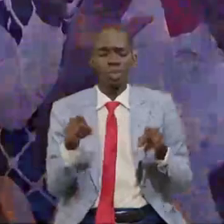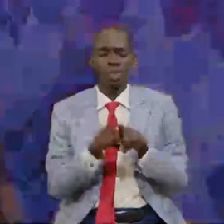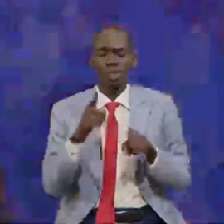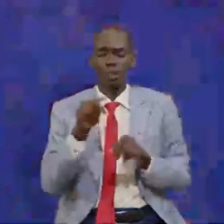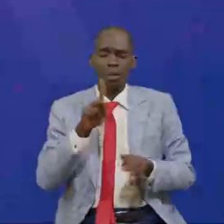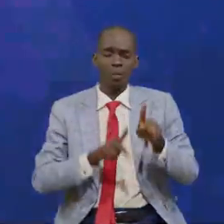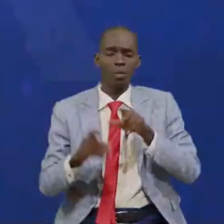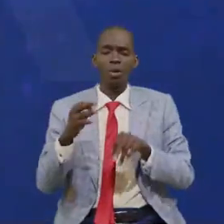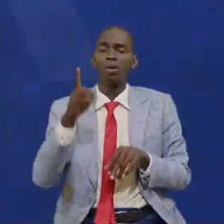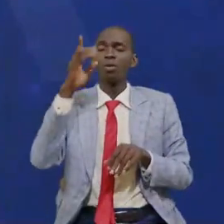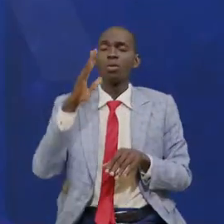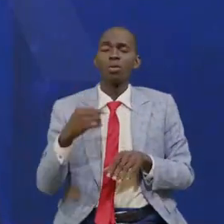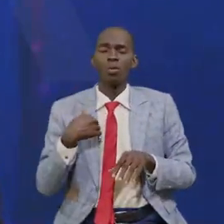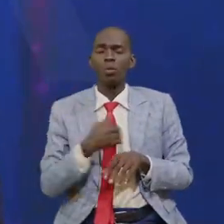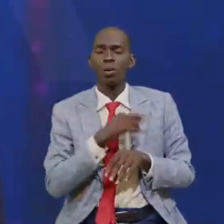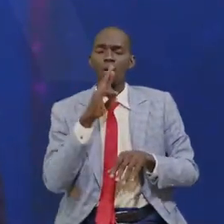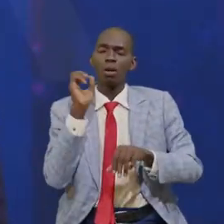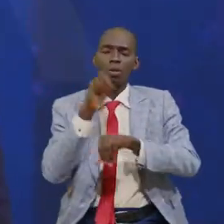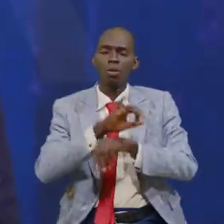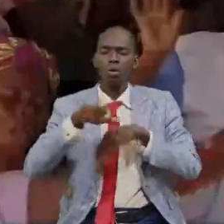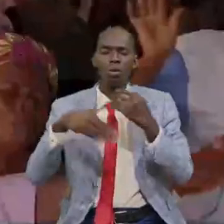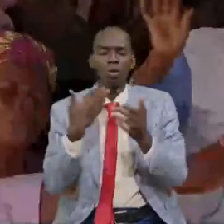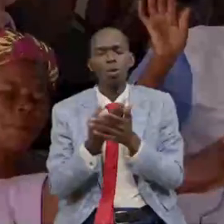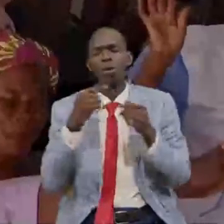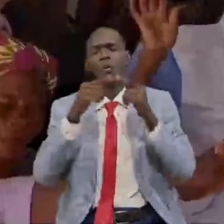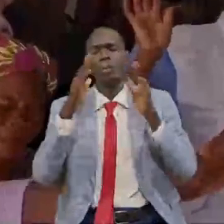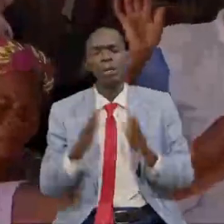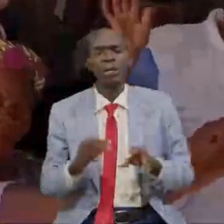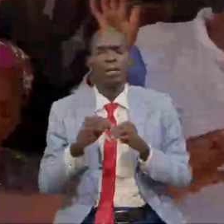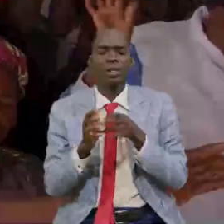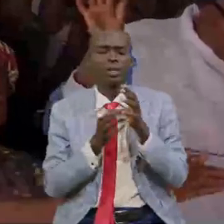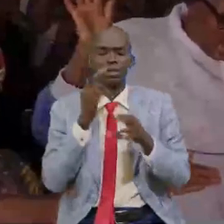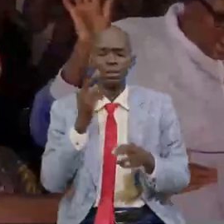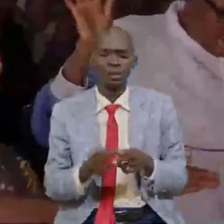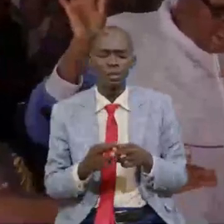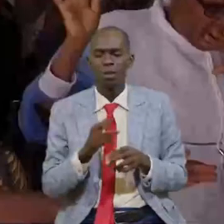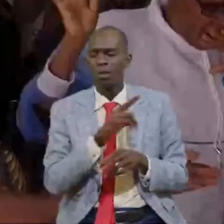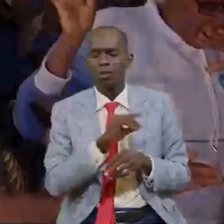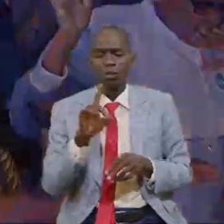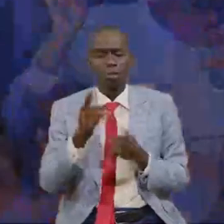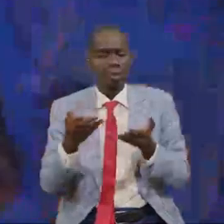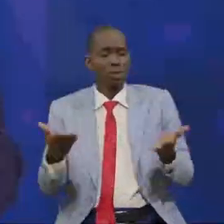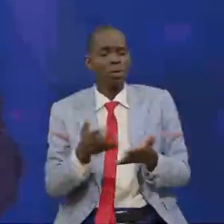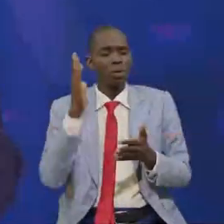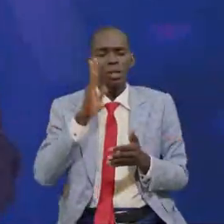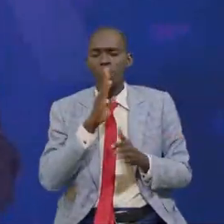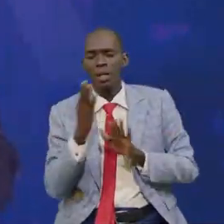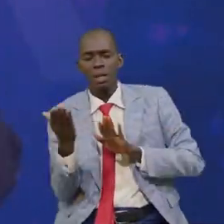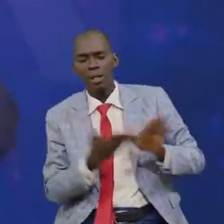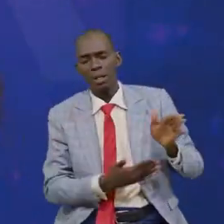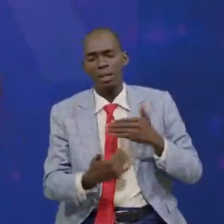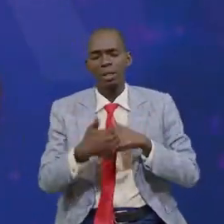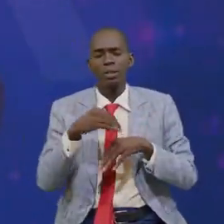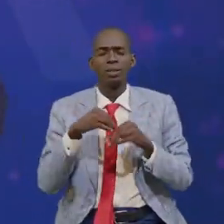Nous sommes le peuple de Dieu. Nous allons vaincre tous les Amalécites. Personne ici ne sera laissé